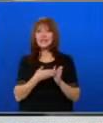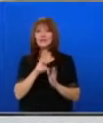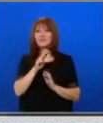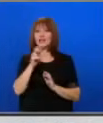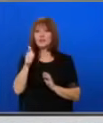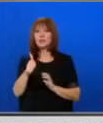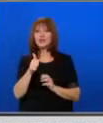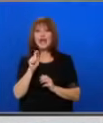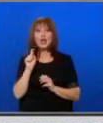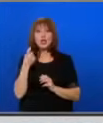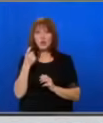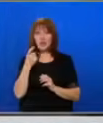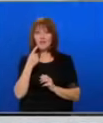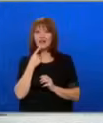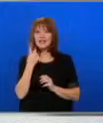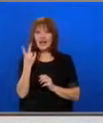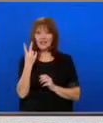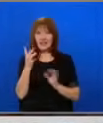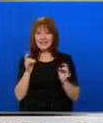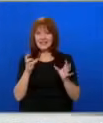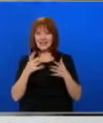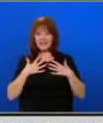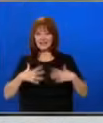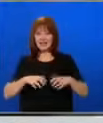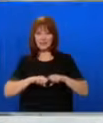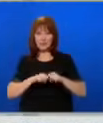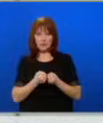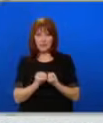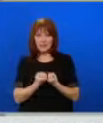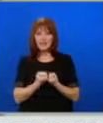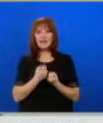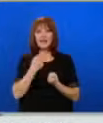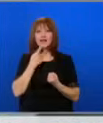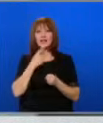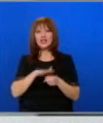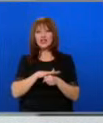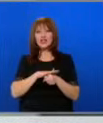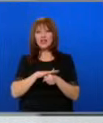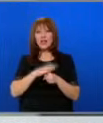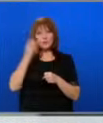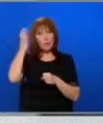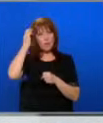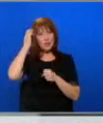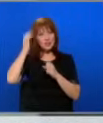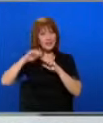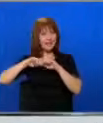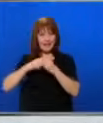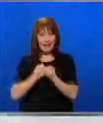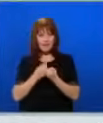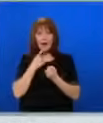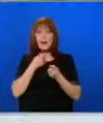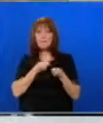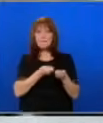Георгиев за нанасянето на две средни телесни повреди, обезобразяване и причиняване на черепно-мозъчна травма, за принуда и